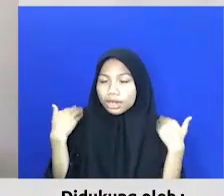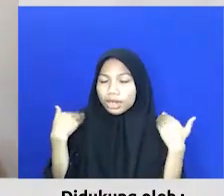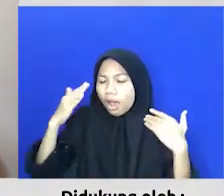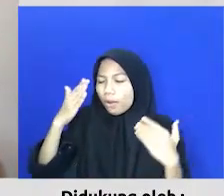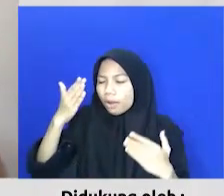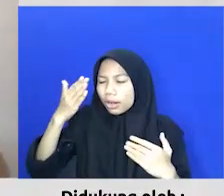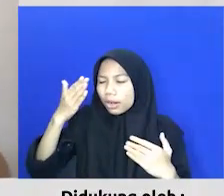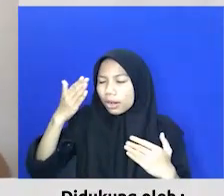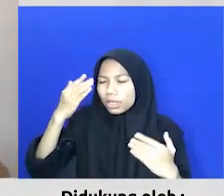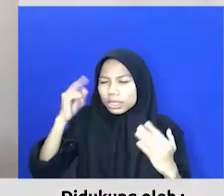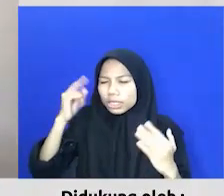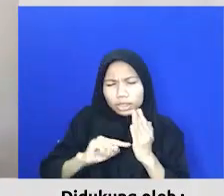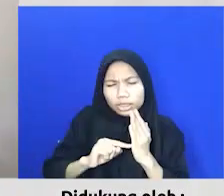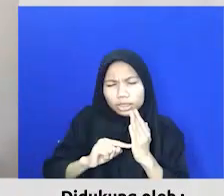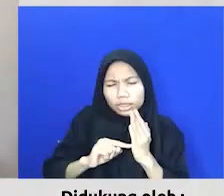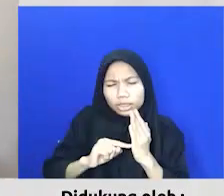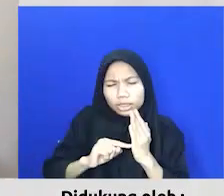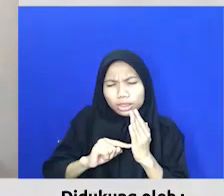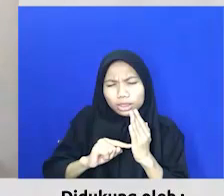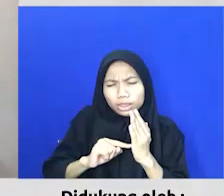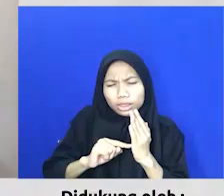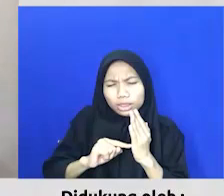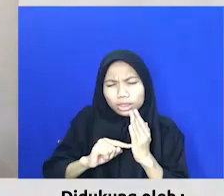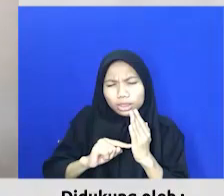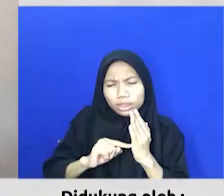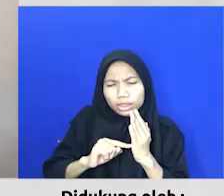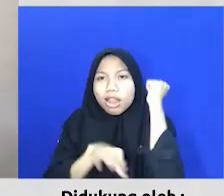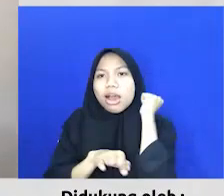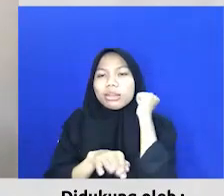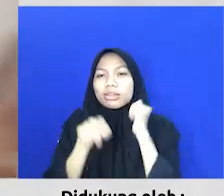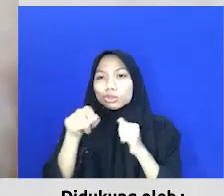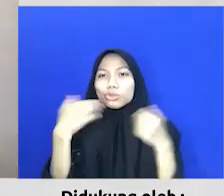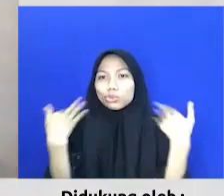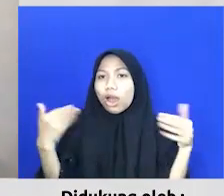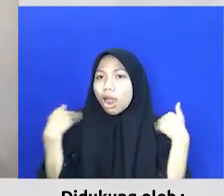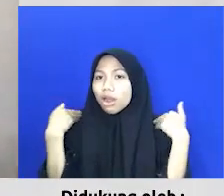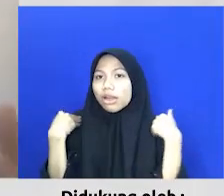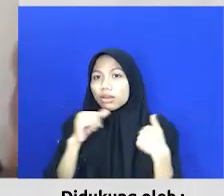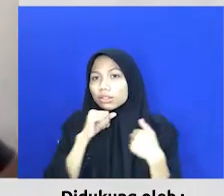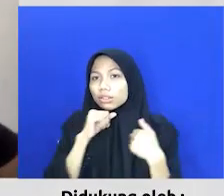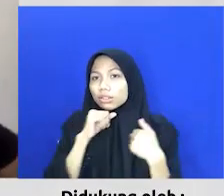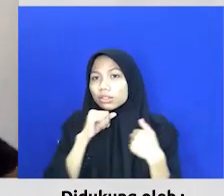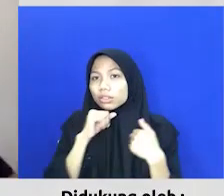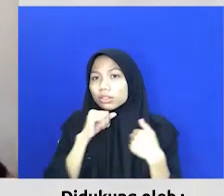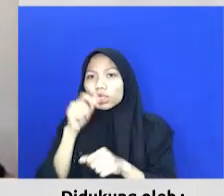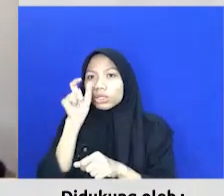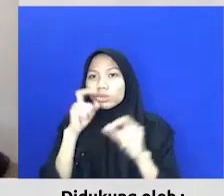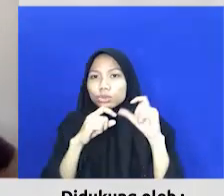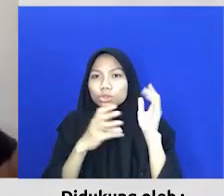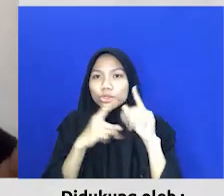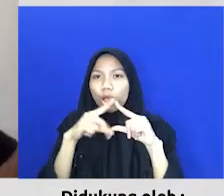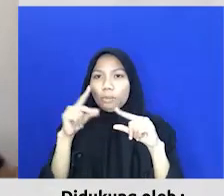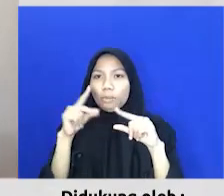gitu, yang memang kalau mau dicari sejarahnya, iya. Usmar Ismail belajarnya